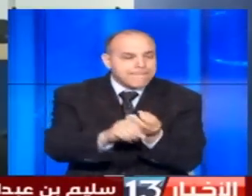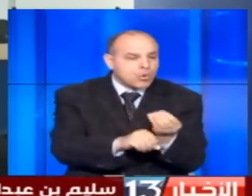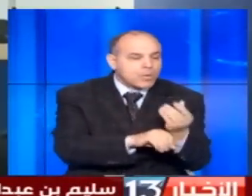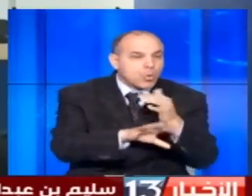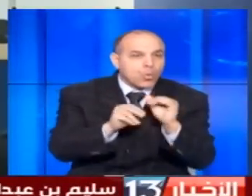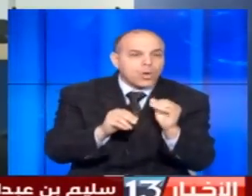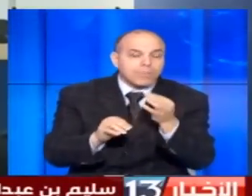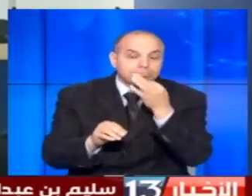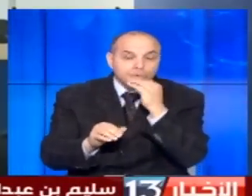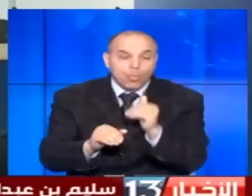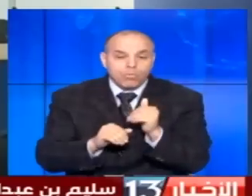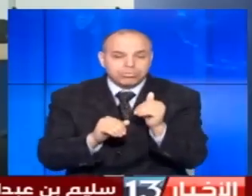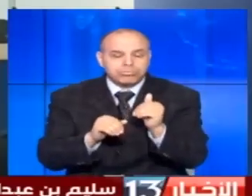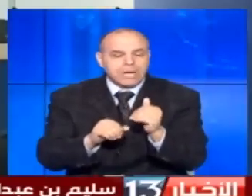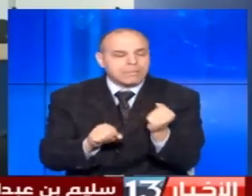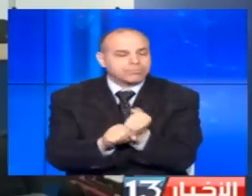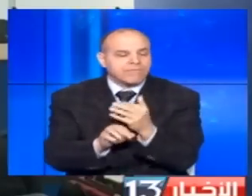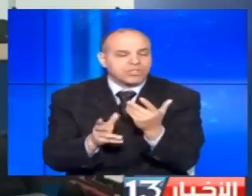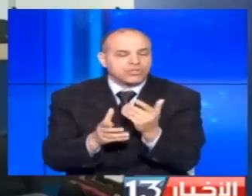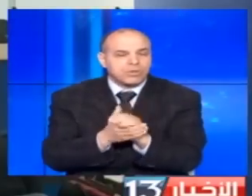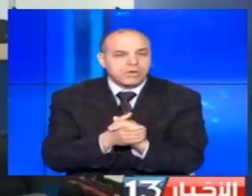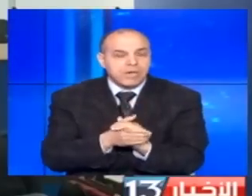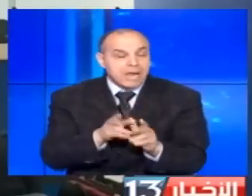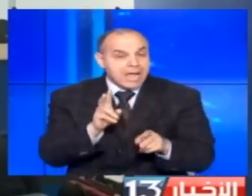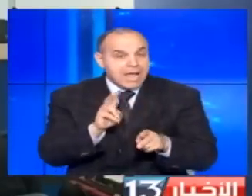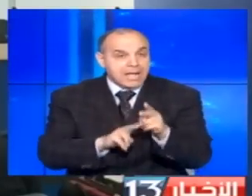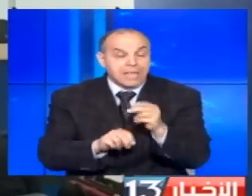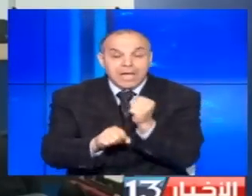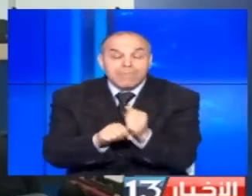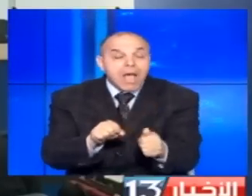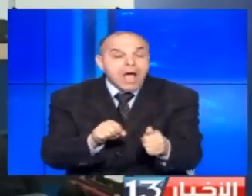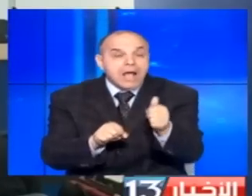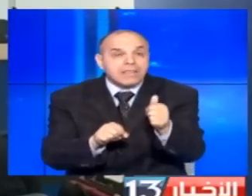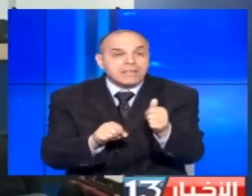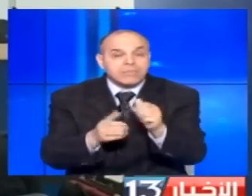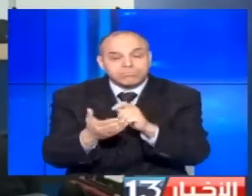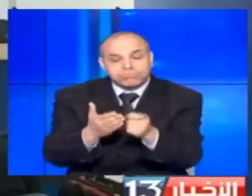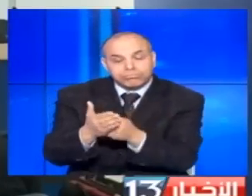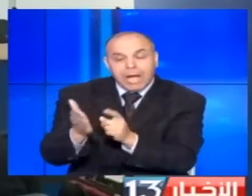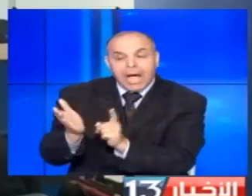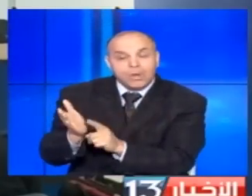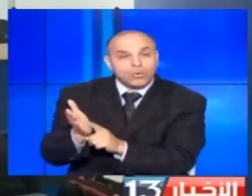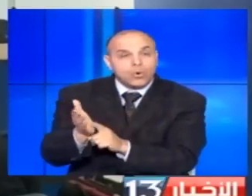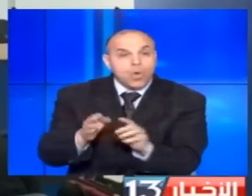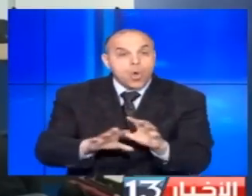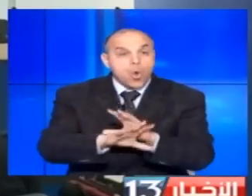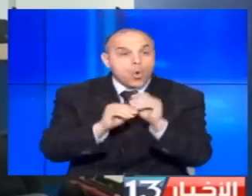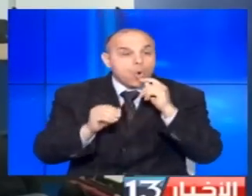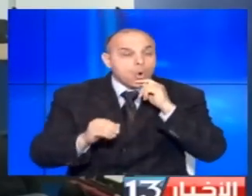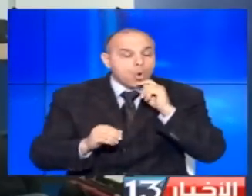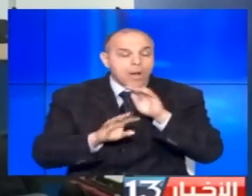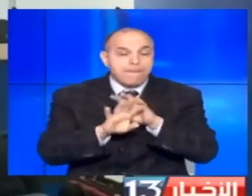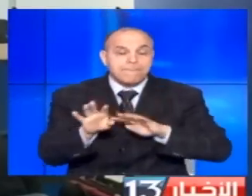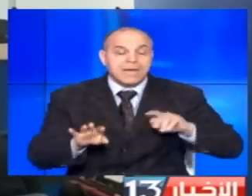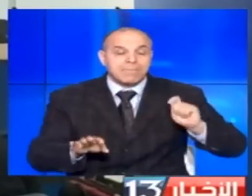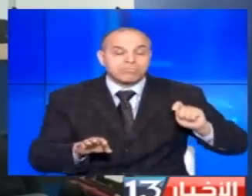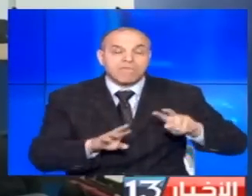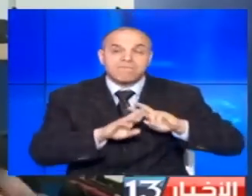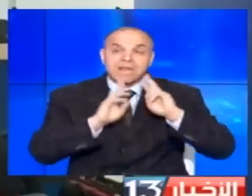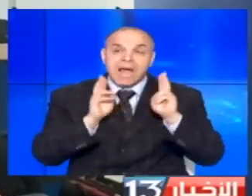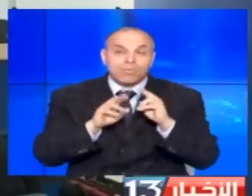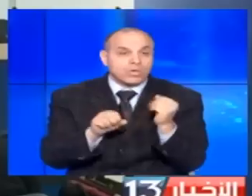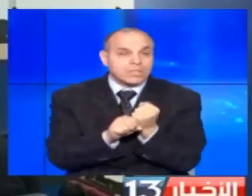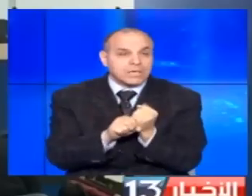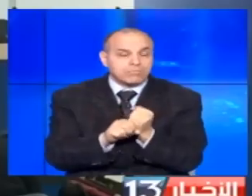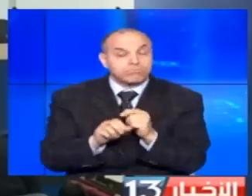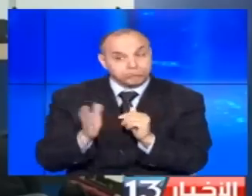واستغلال المعلومات من اجل اكثر جوده في صياغه القانون نشوفوا لكل برلمانات الديمقراطيه العصريه تخدم